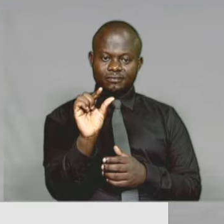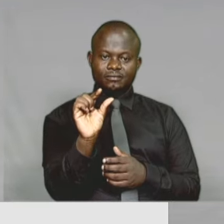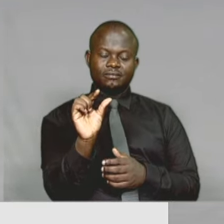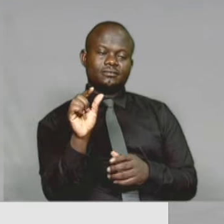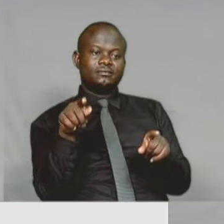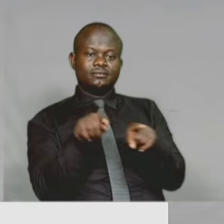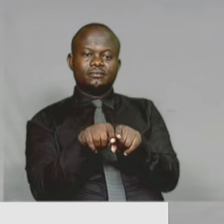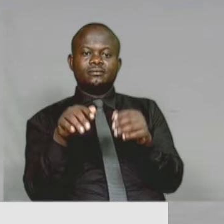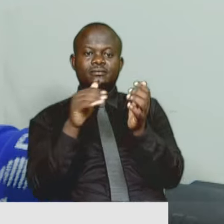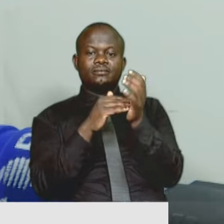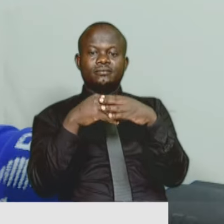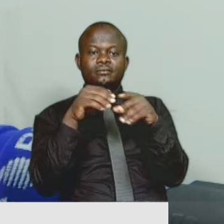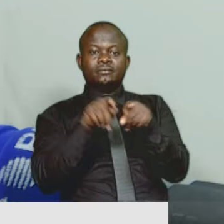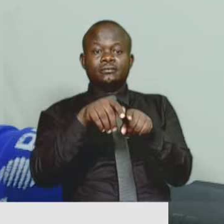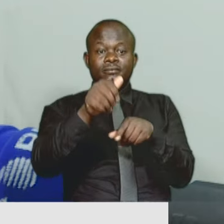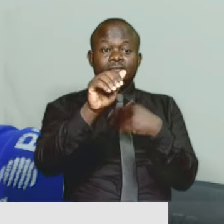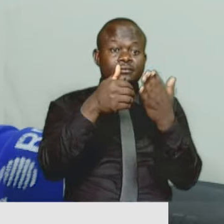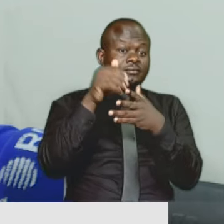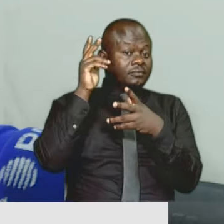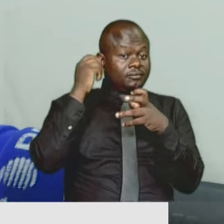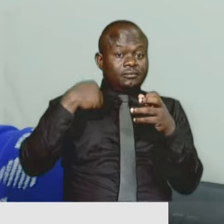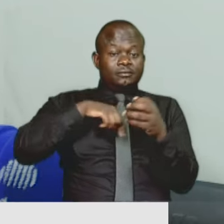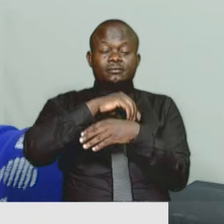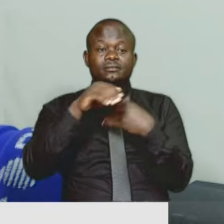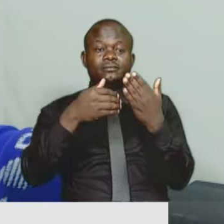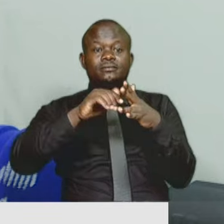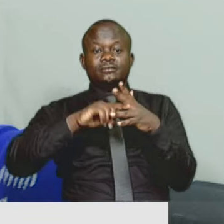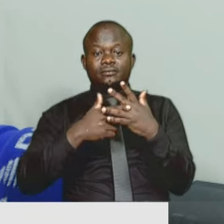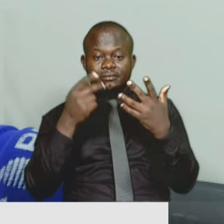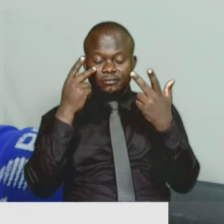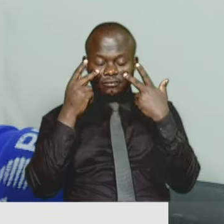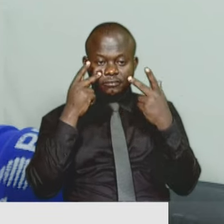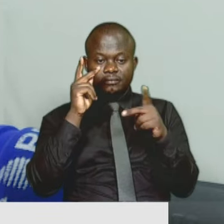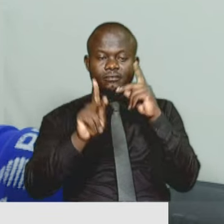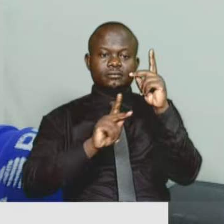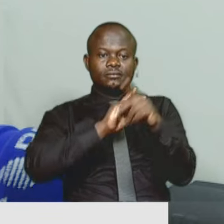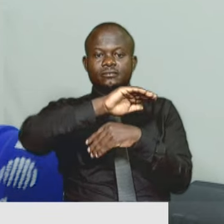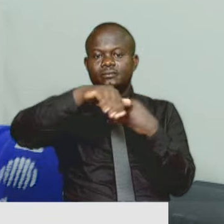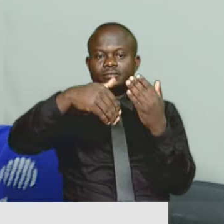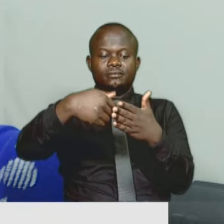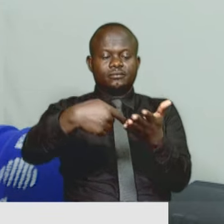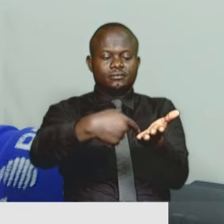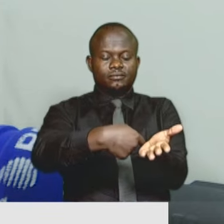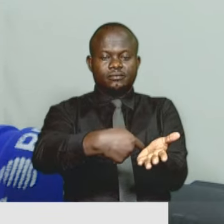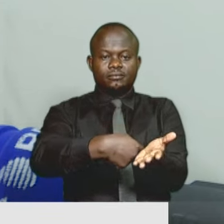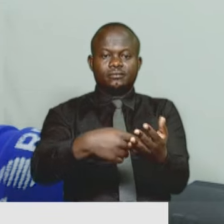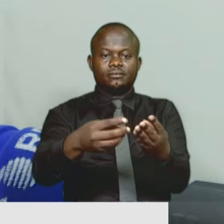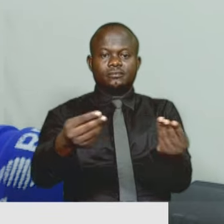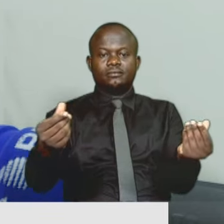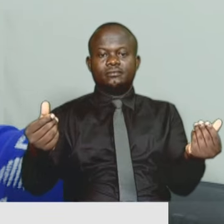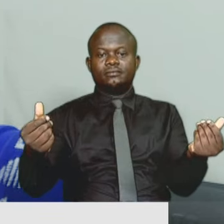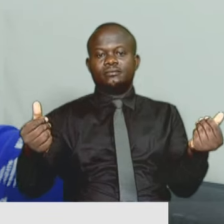Nk'uko mwabyumvise dutangiye no kubona abantu tuvura bagakira